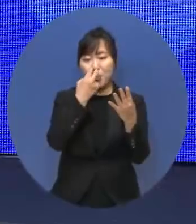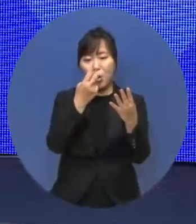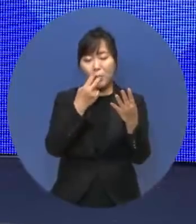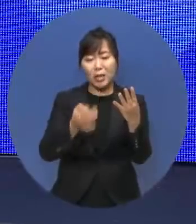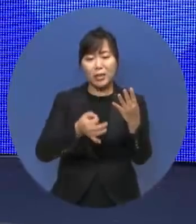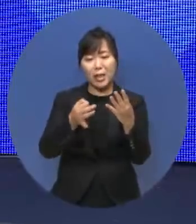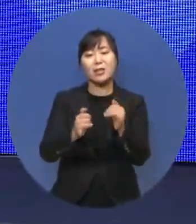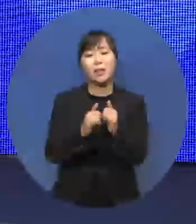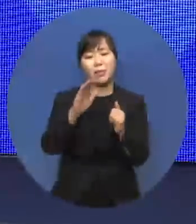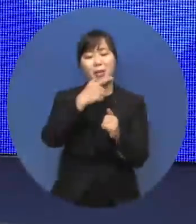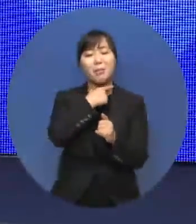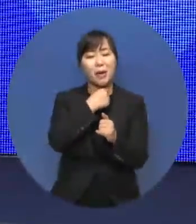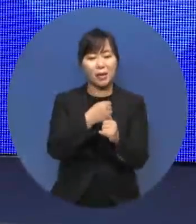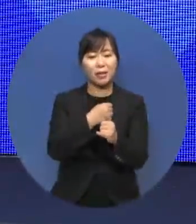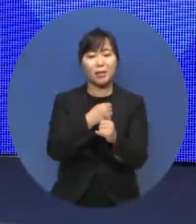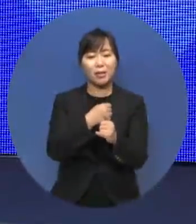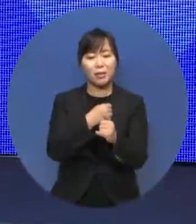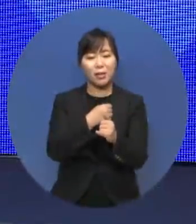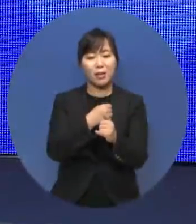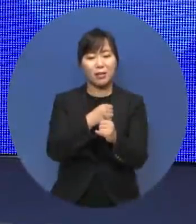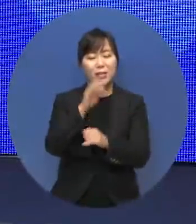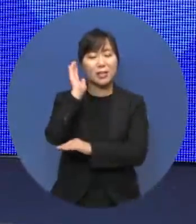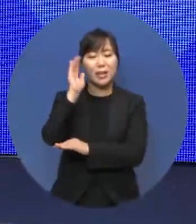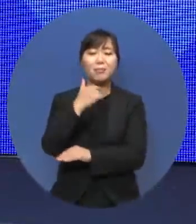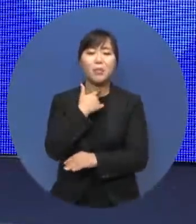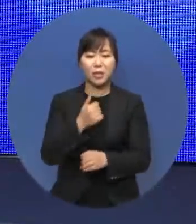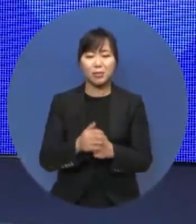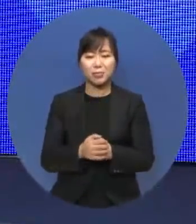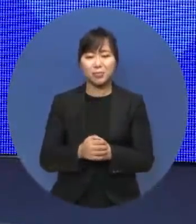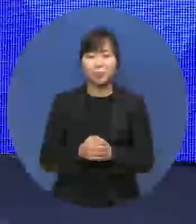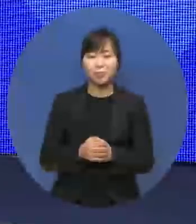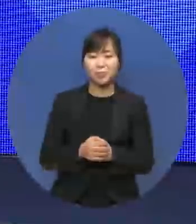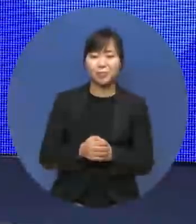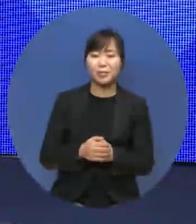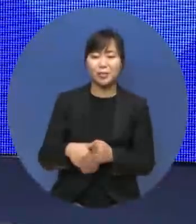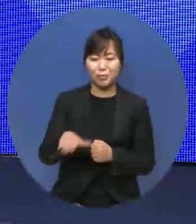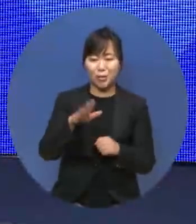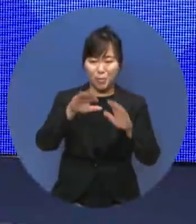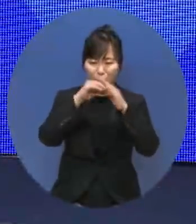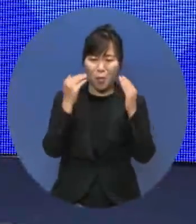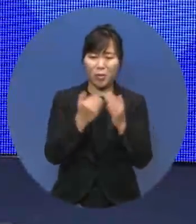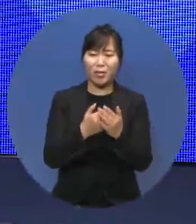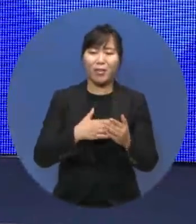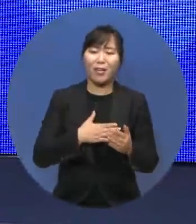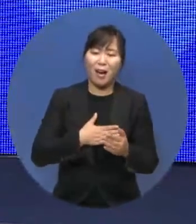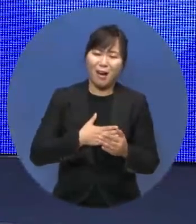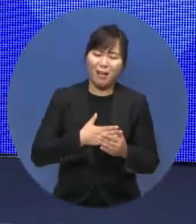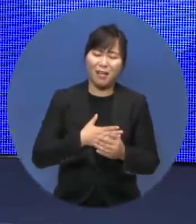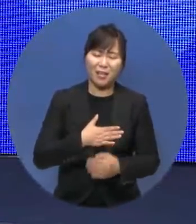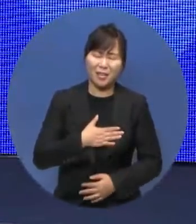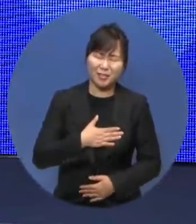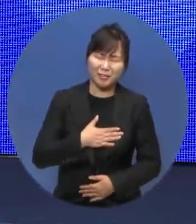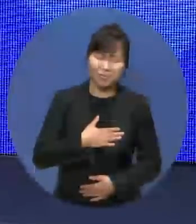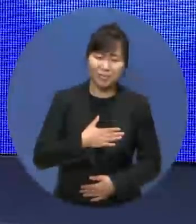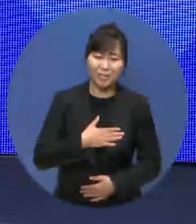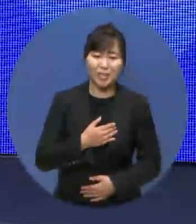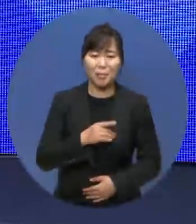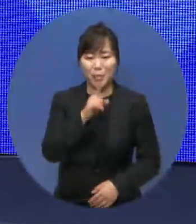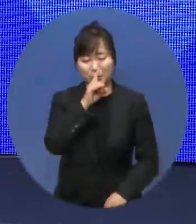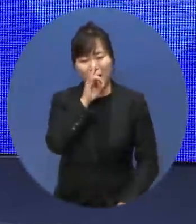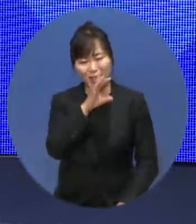내는 사람이 됐으면 좋겠어 라는 이제 이야기를 하셨던 적이 있는데 그때 저희 다들 너무 가슴은 뜨거웠지만 말도 안 되는